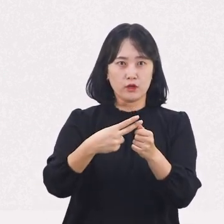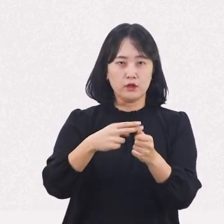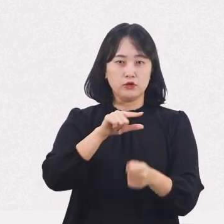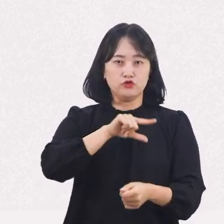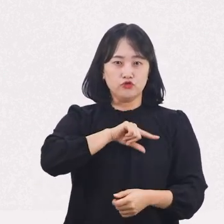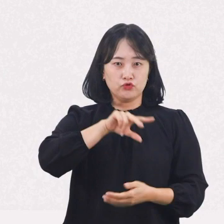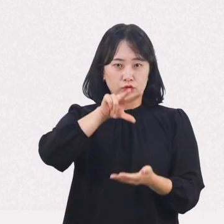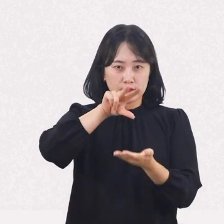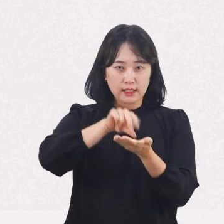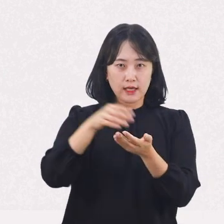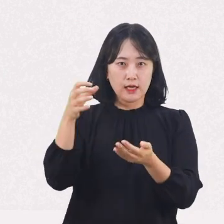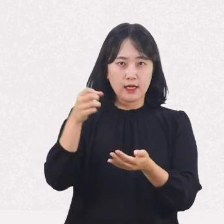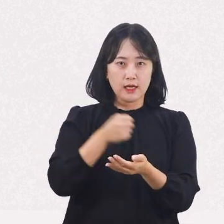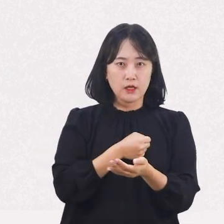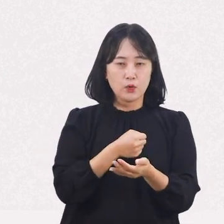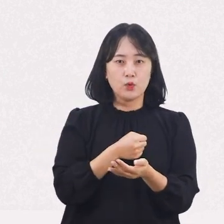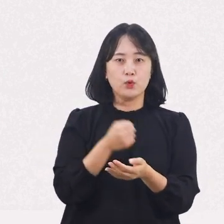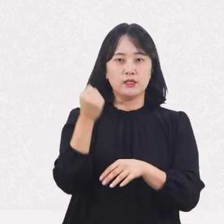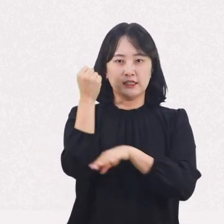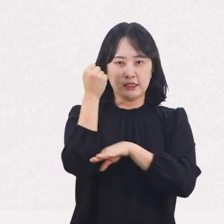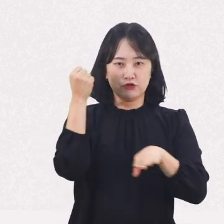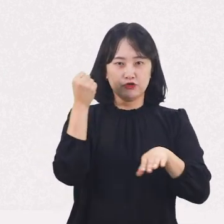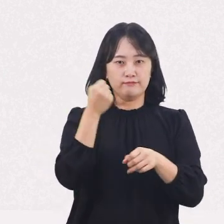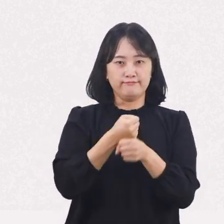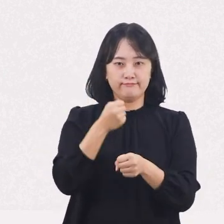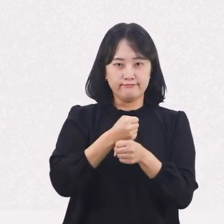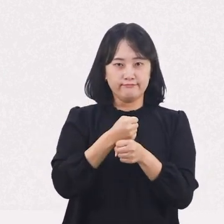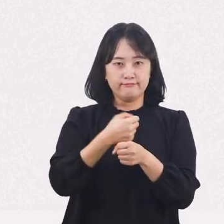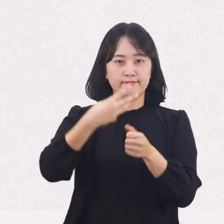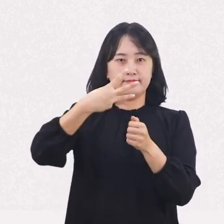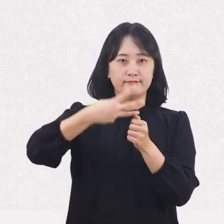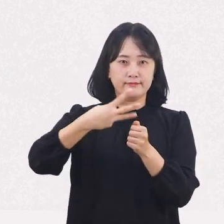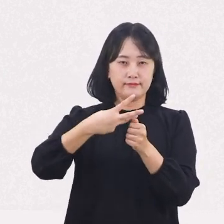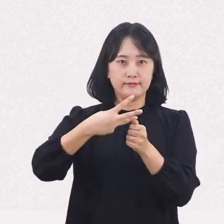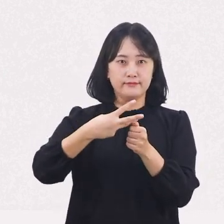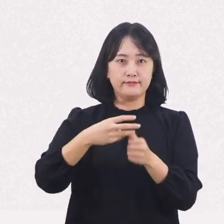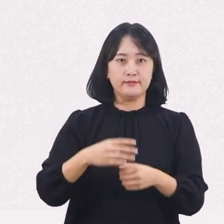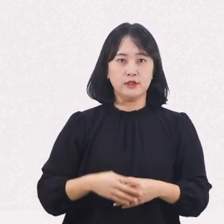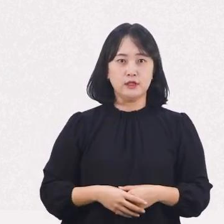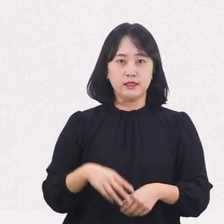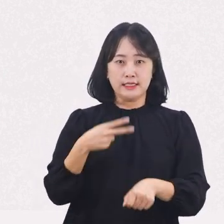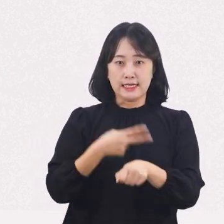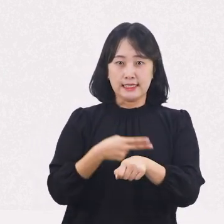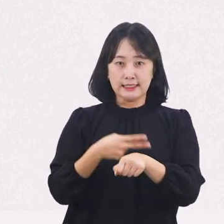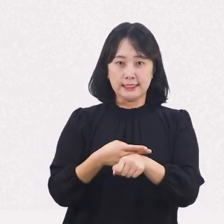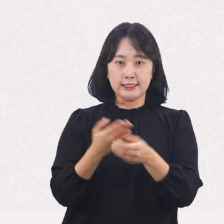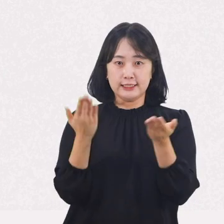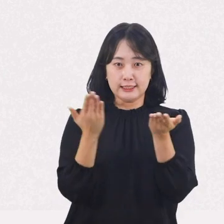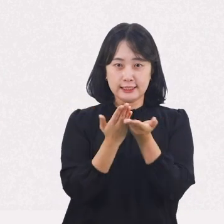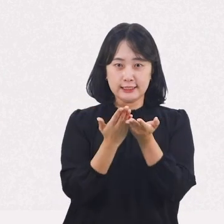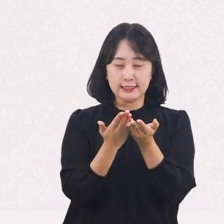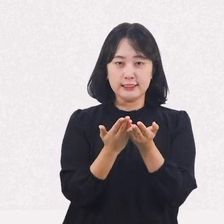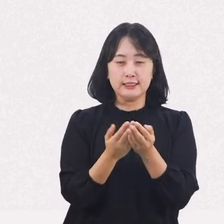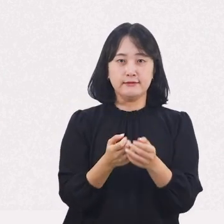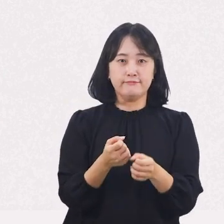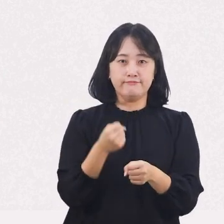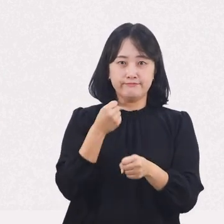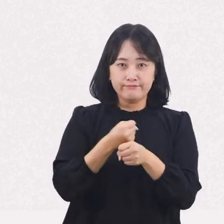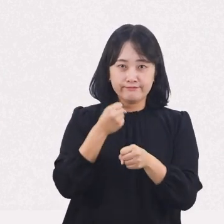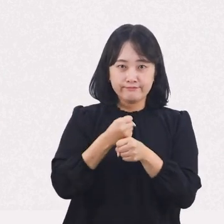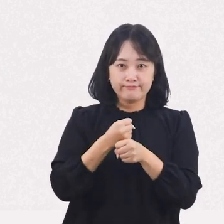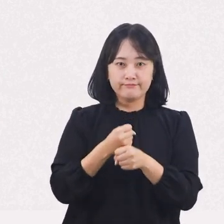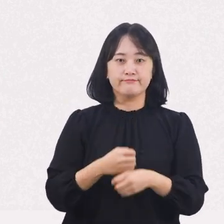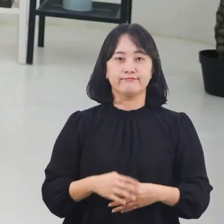주제를 중심으로 성취 기준을 재구성합니다. 세 번째, 주제별 교수학습 활동을 구성하고